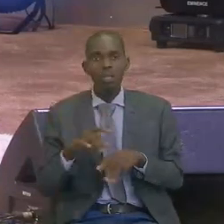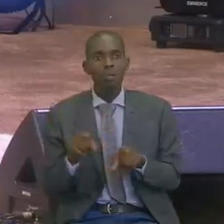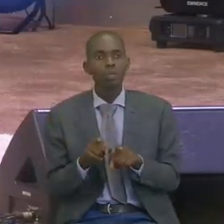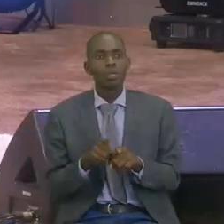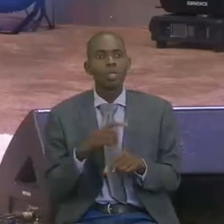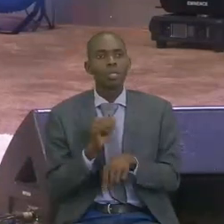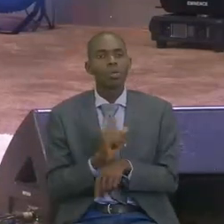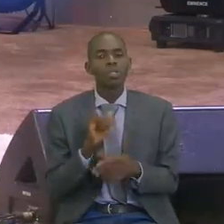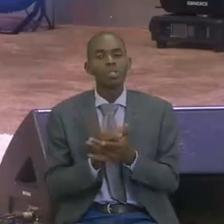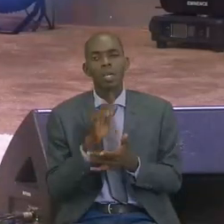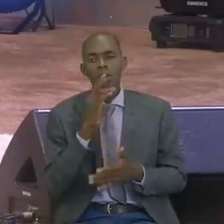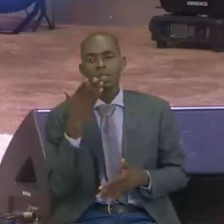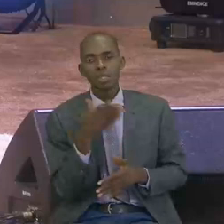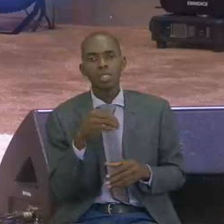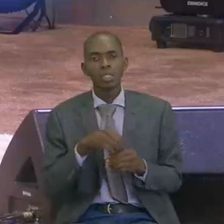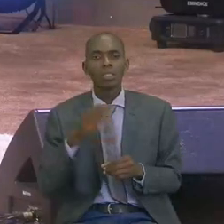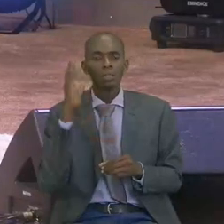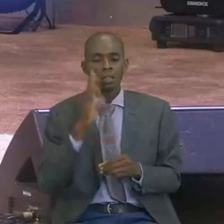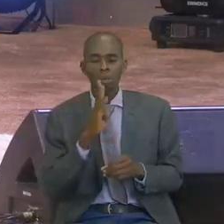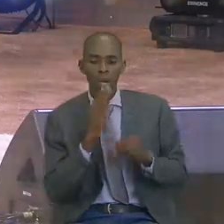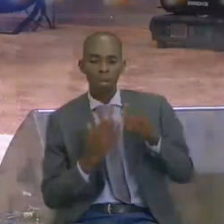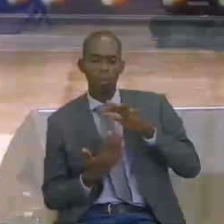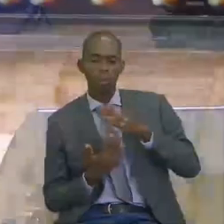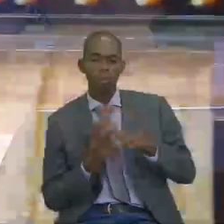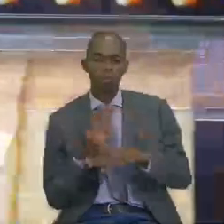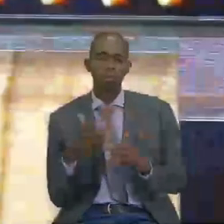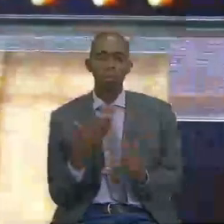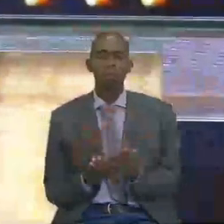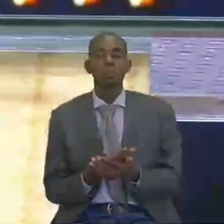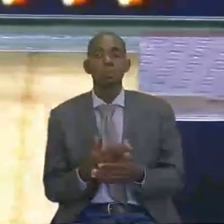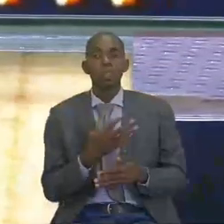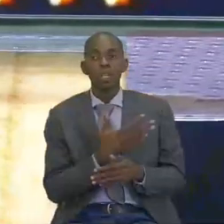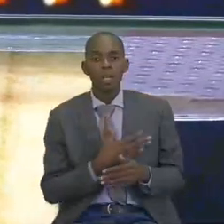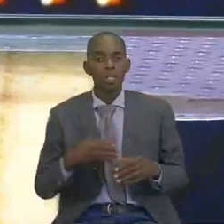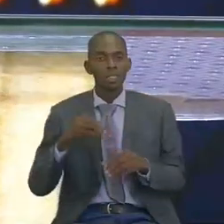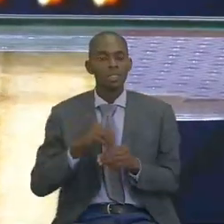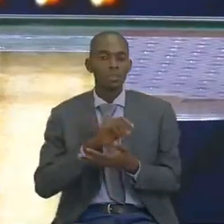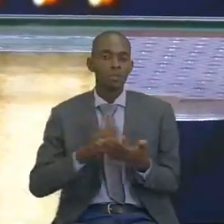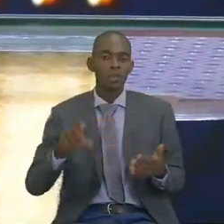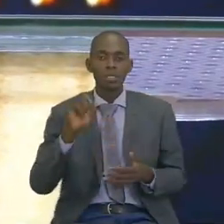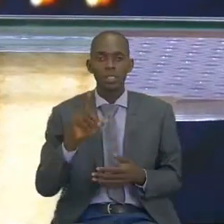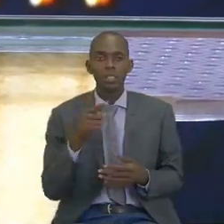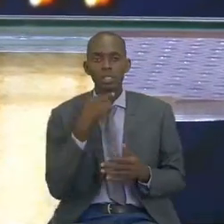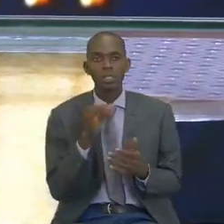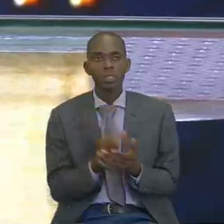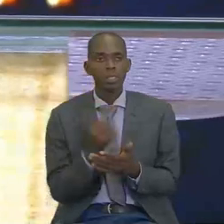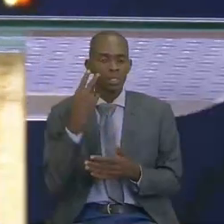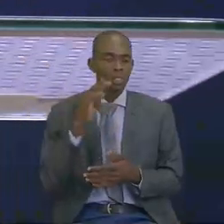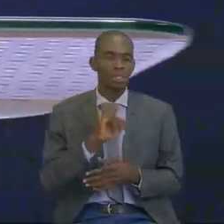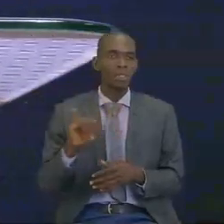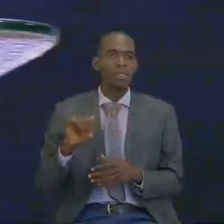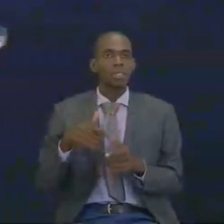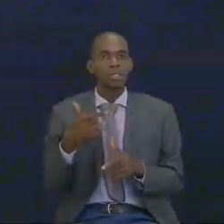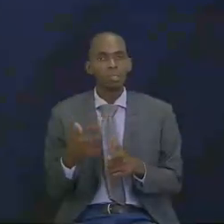renferme sera consumé. Et le verset 11 dit, puisque